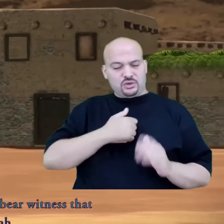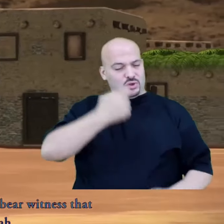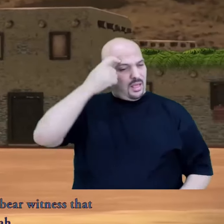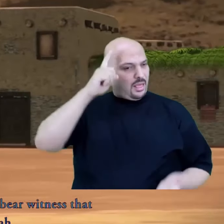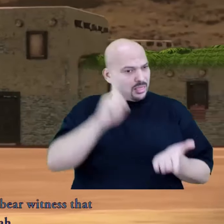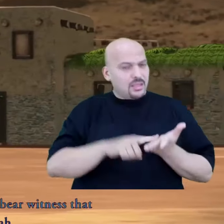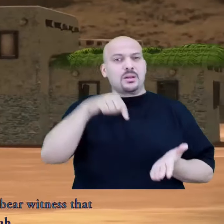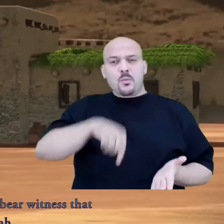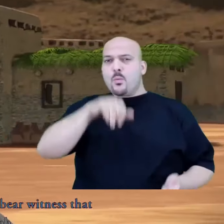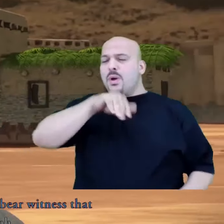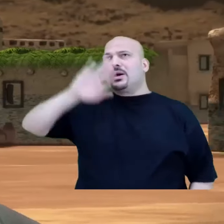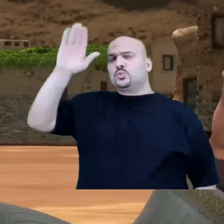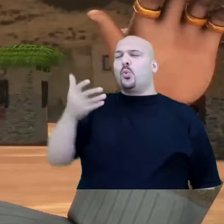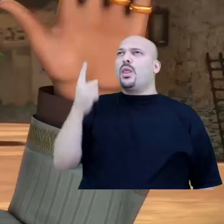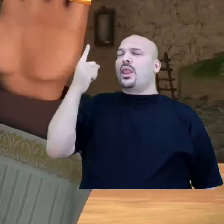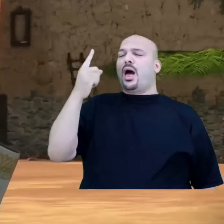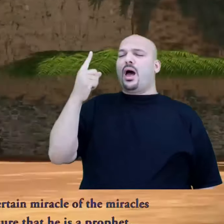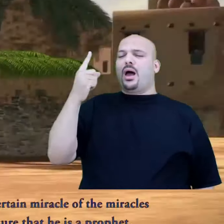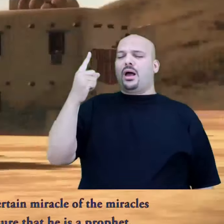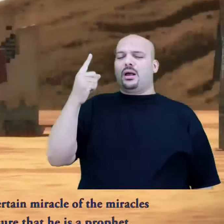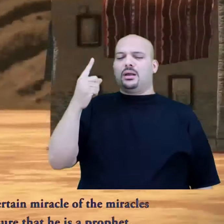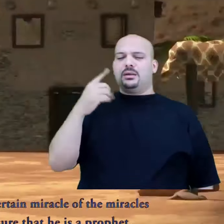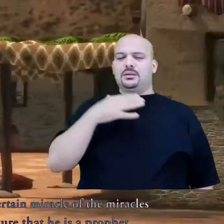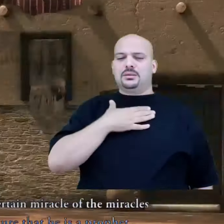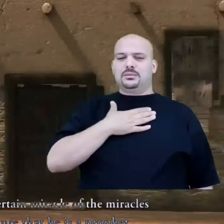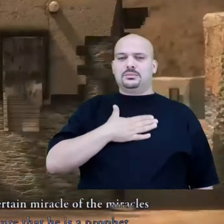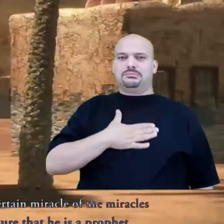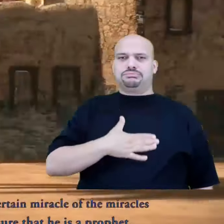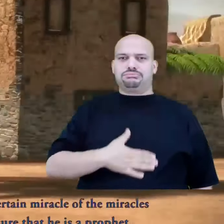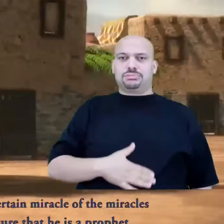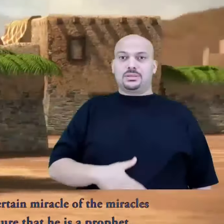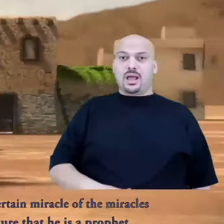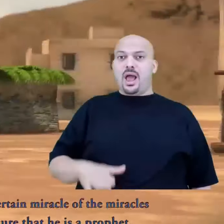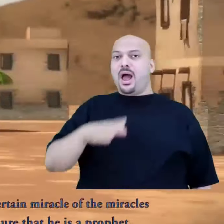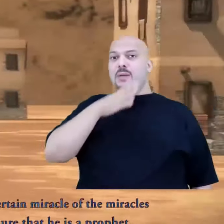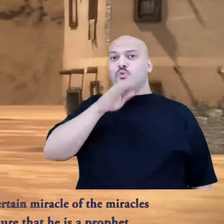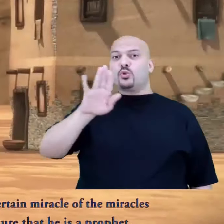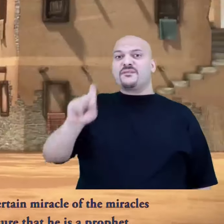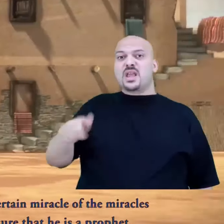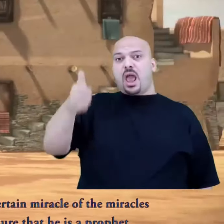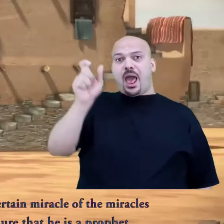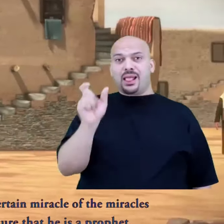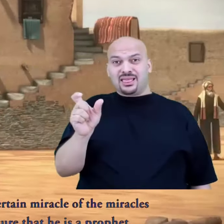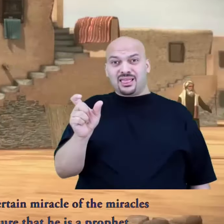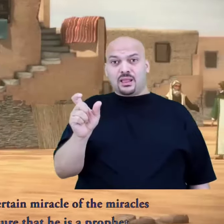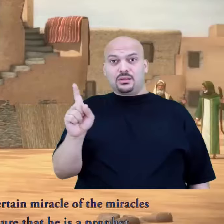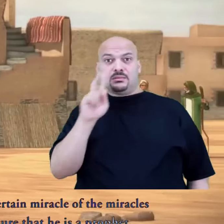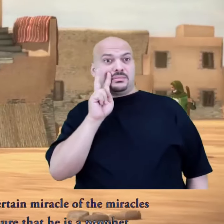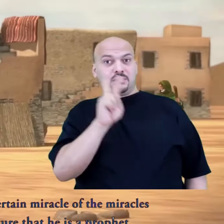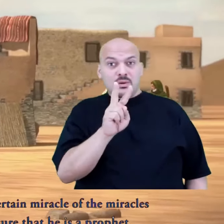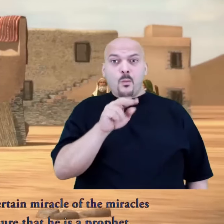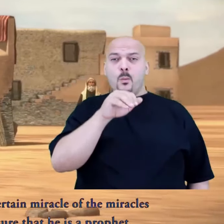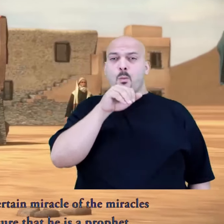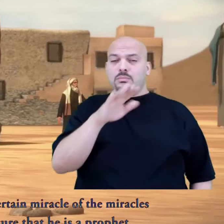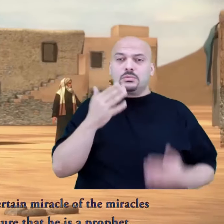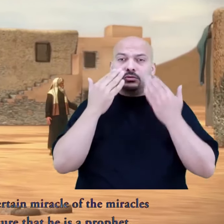محمداً رسول الله. ثبت إيمان أبي سفيان بن حرب بعد أن رأى